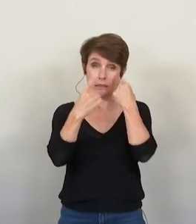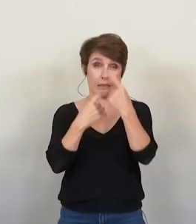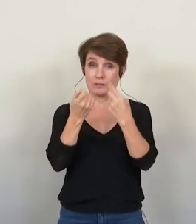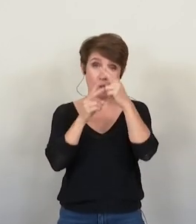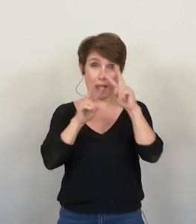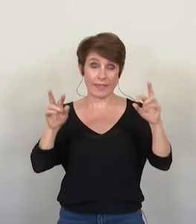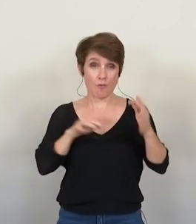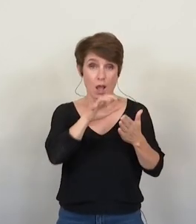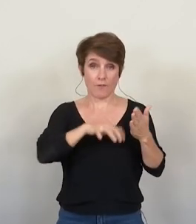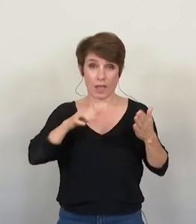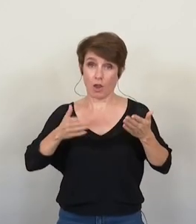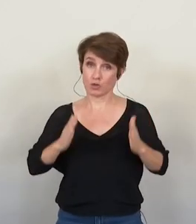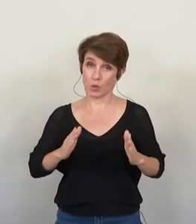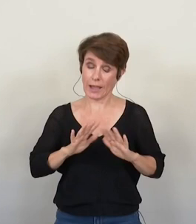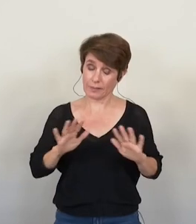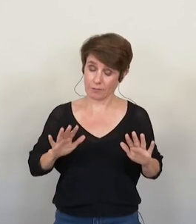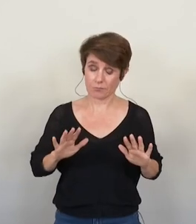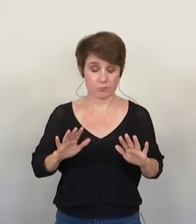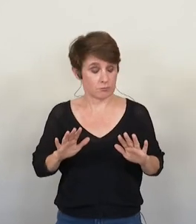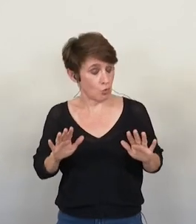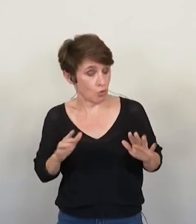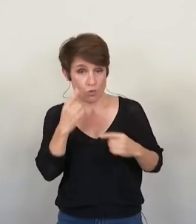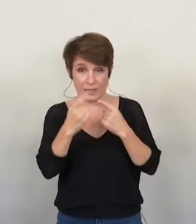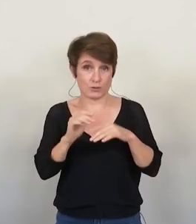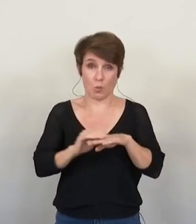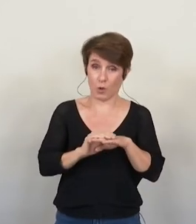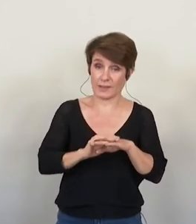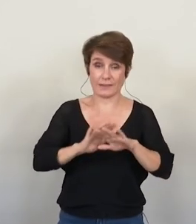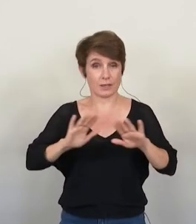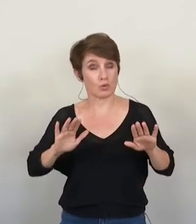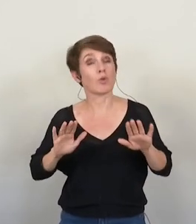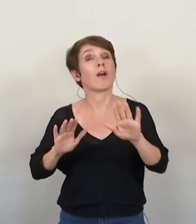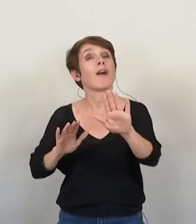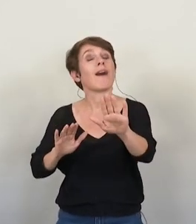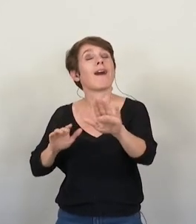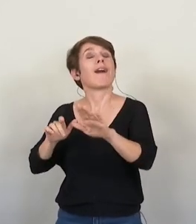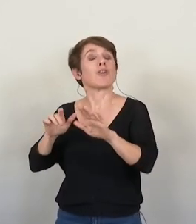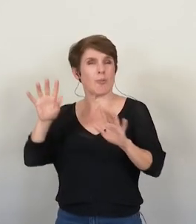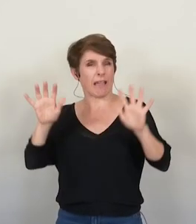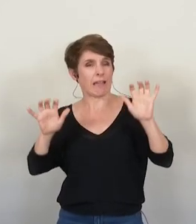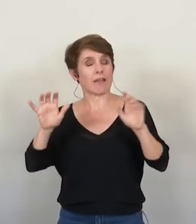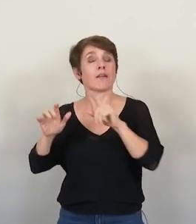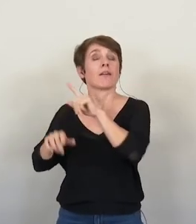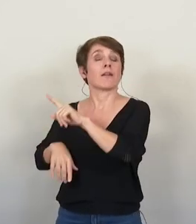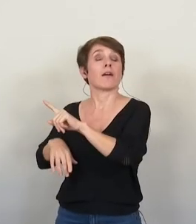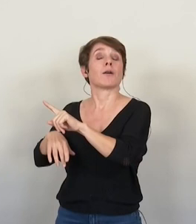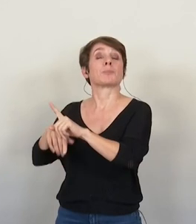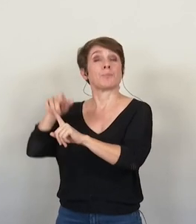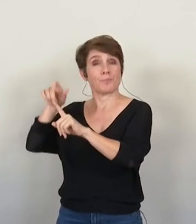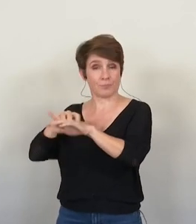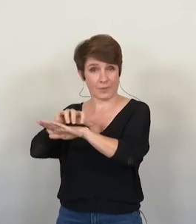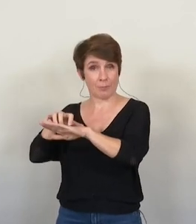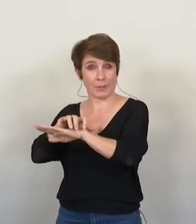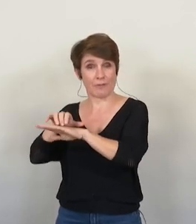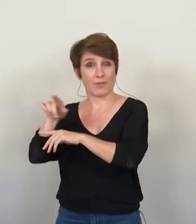c'est des questions politiques voilà donc le préfet a eu attaquer un arrêté